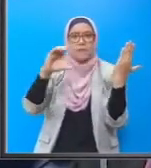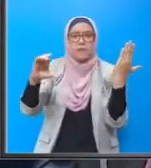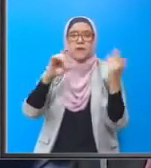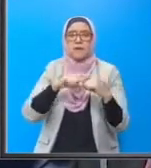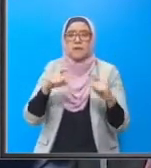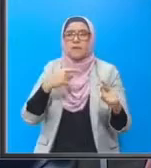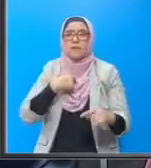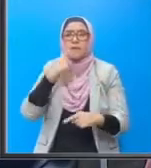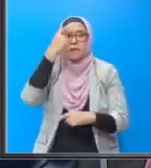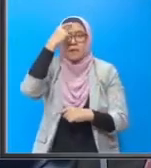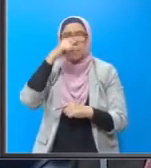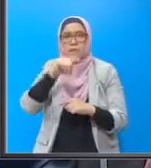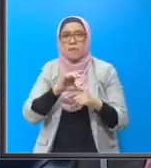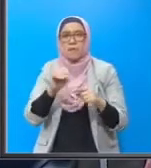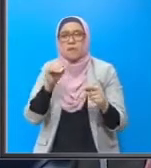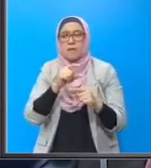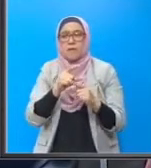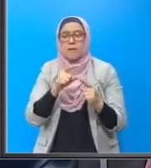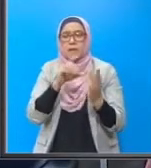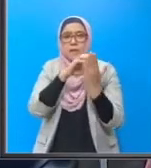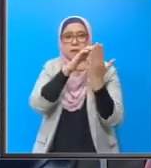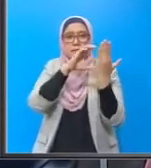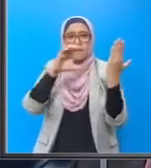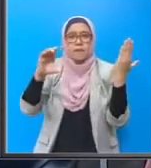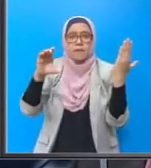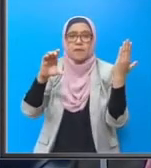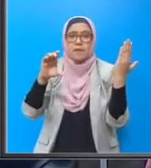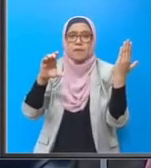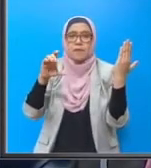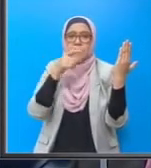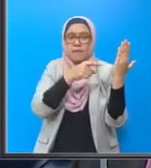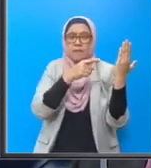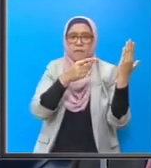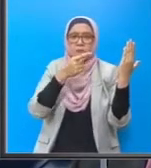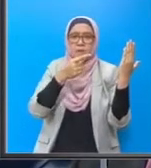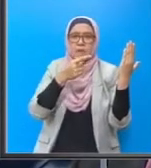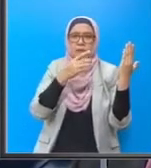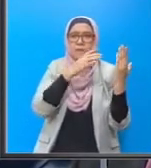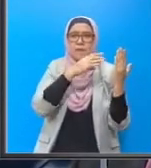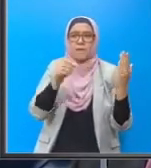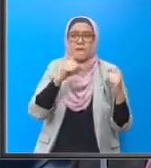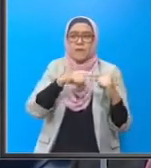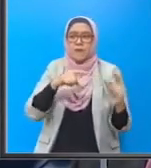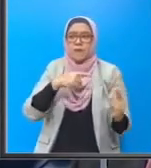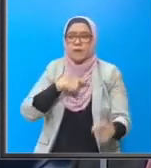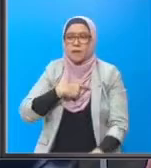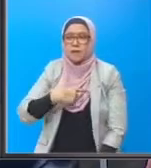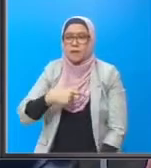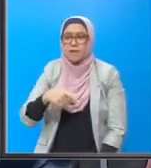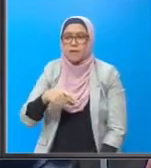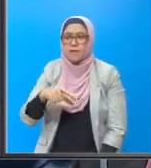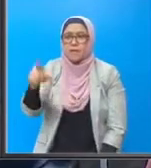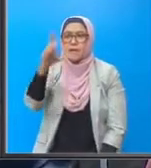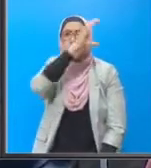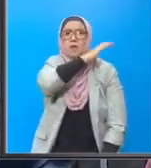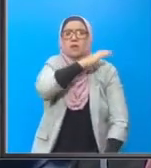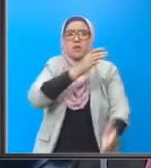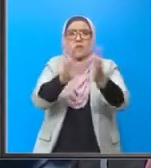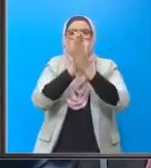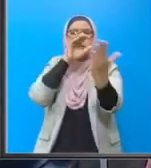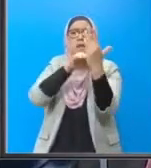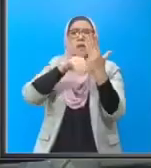diterima jawaban yang diberikan Hai ini dengan yang mulia komite halaman